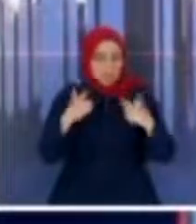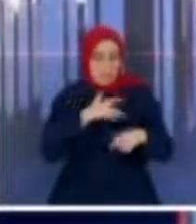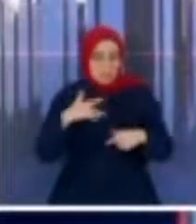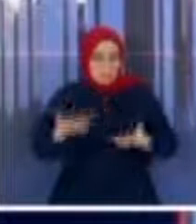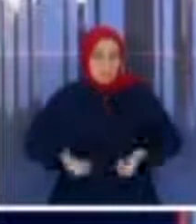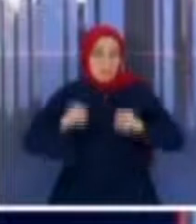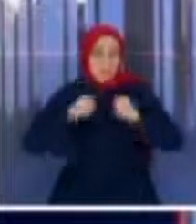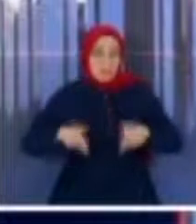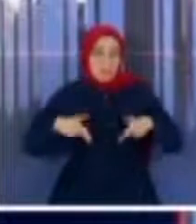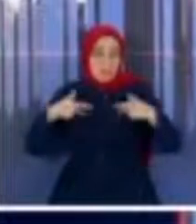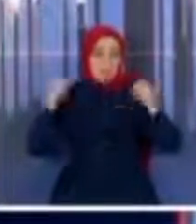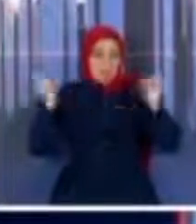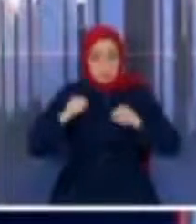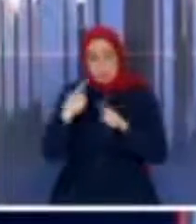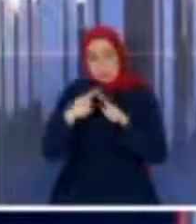مجال الاسعافات الاوليه.